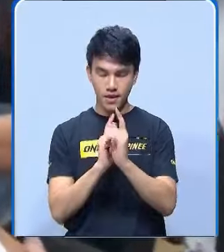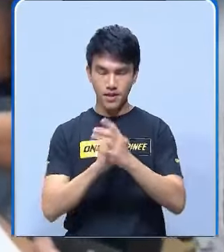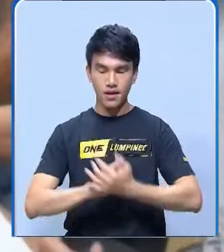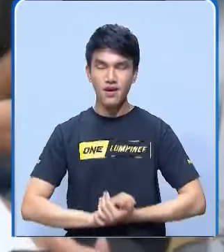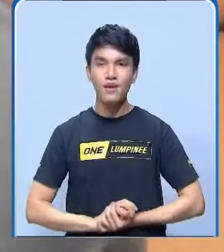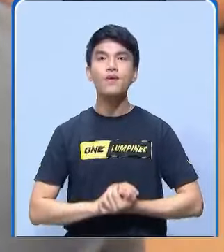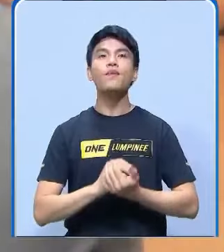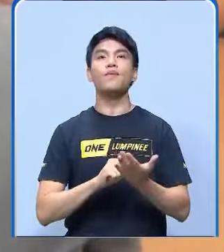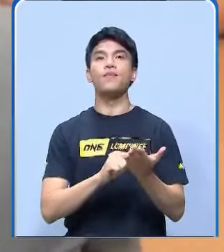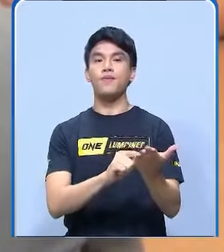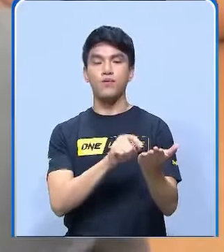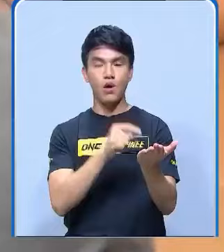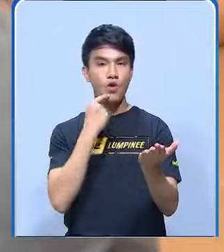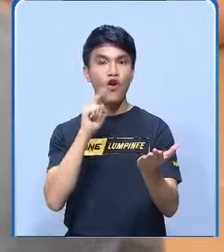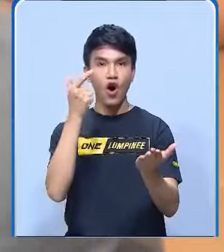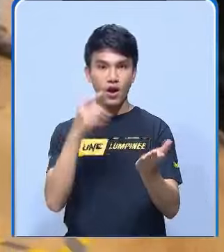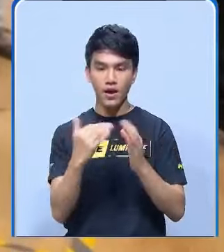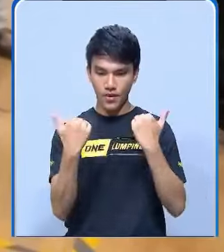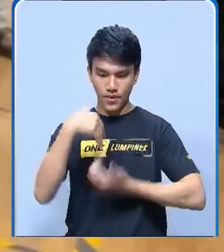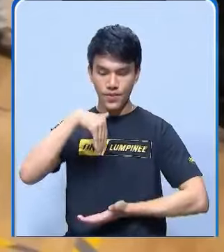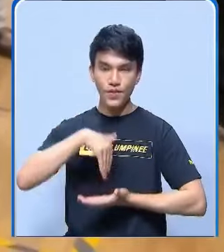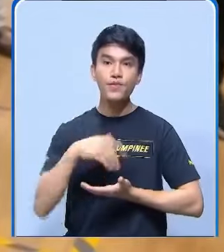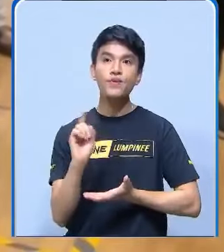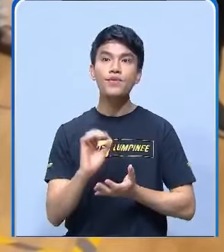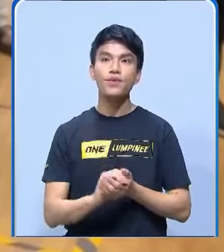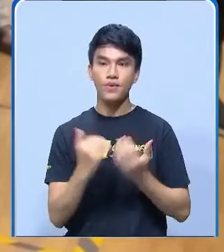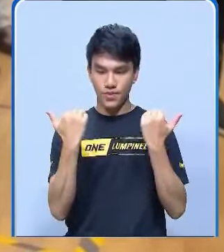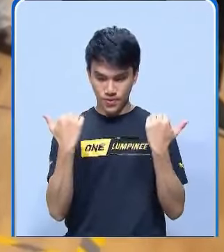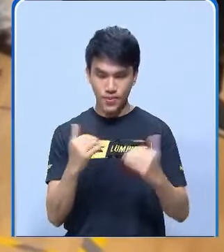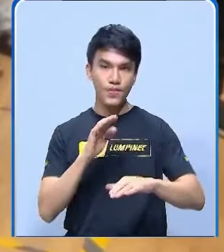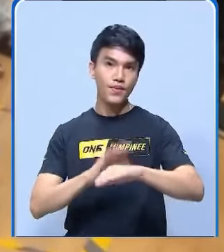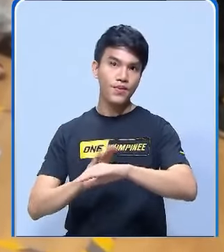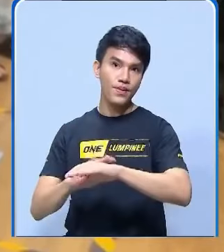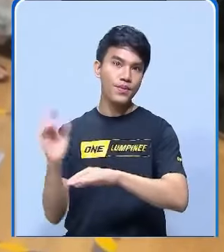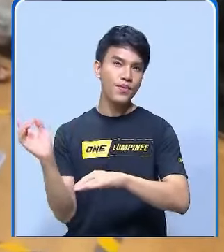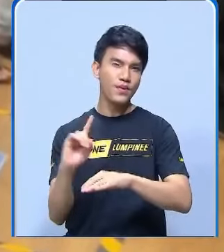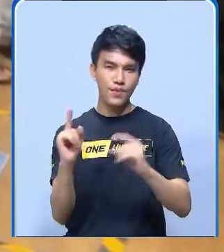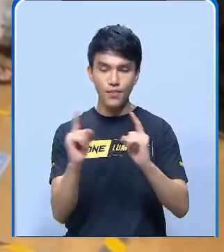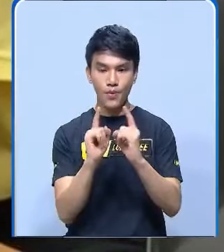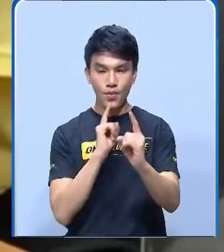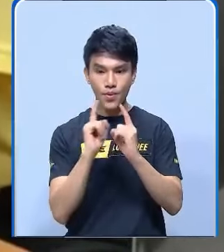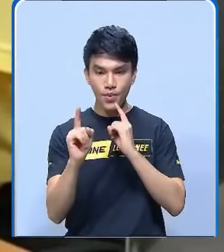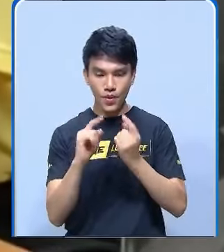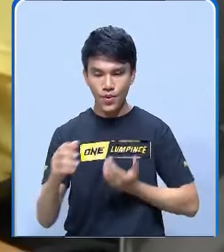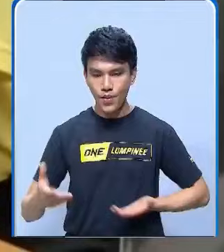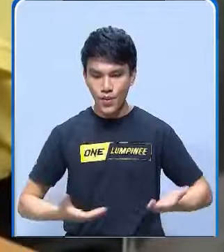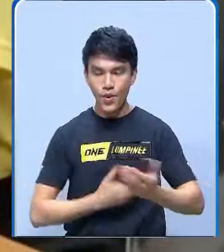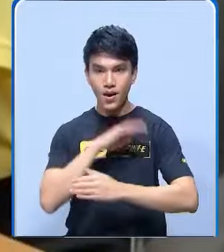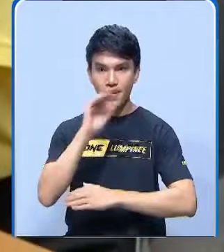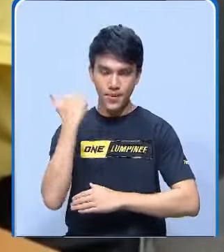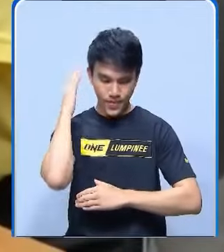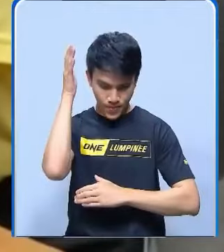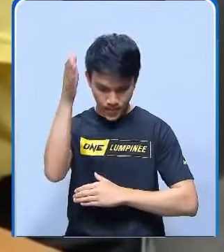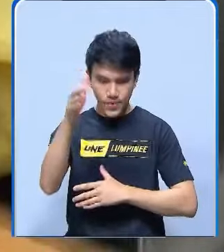จากยื่นเรื่องร้องเรียนดังกล่าวแล้วทางศูนย์ดำรงธรรมแจ้งว่าจะเรียกนายจ้างคู่กรณีมาพูดคุยหาทางออกร่วมกันต่อไป